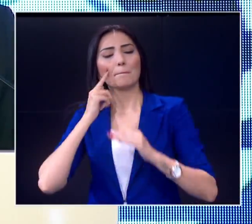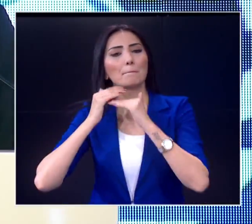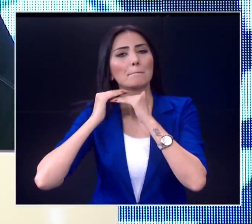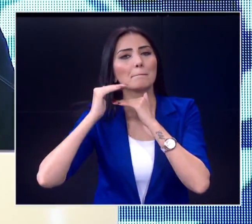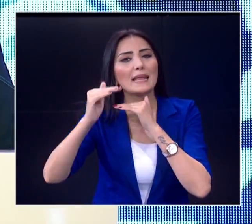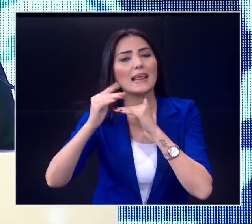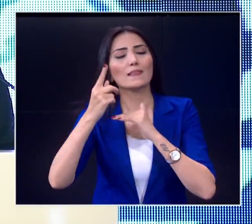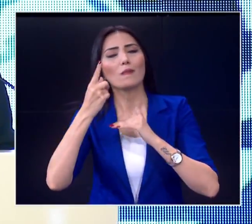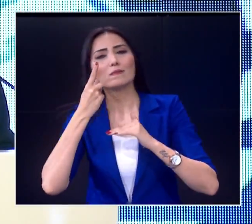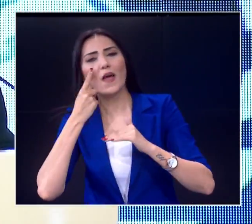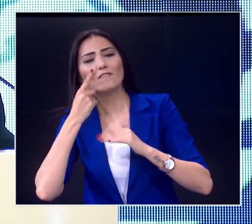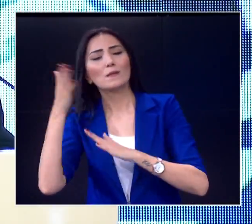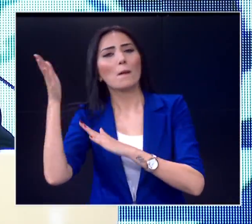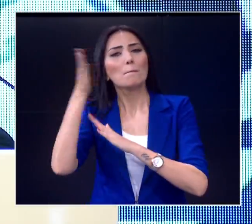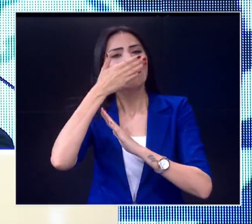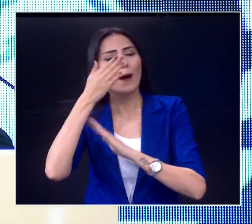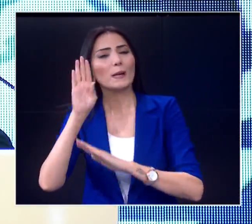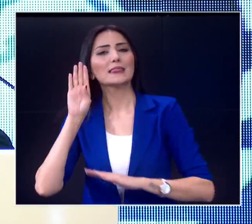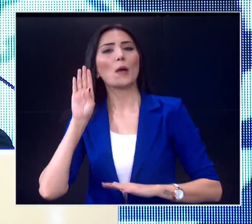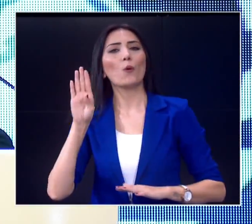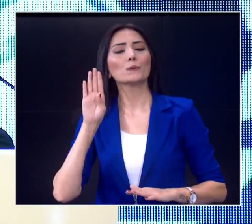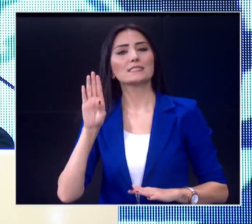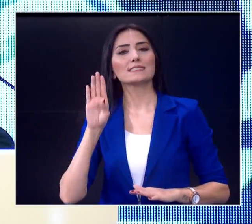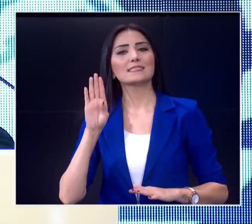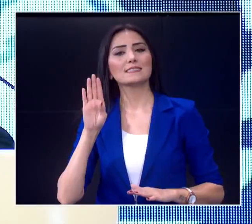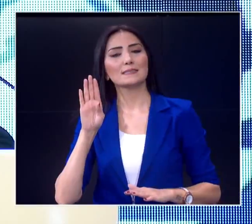Milletini, devletini, bayrağını, demokrasisini